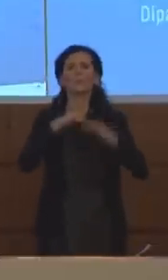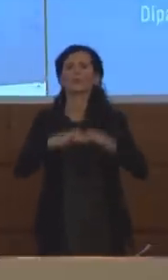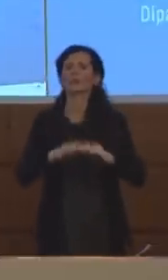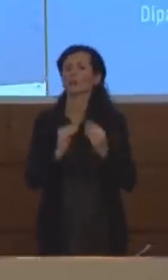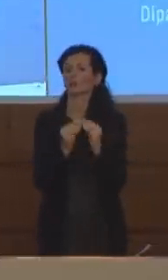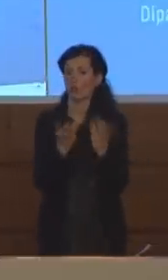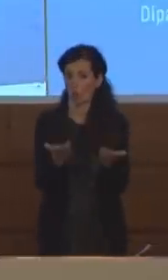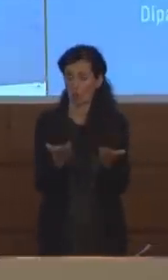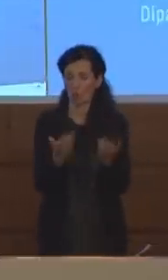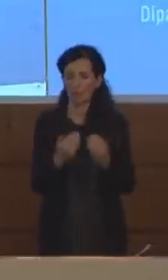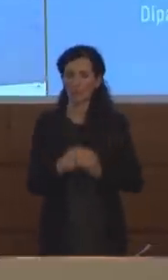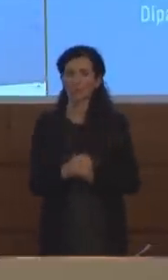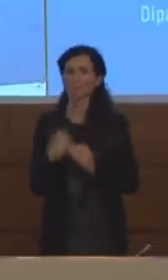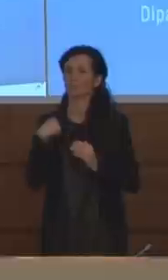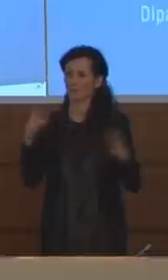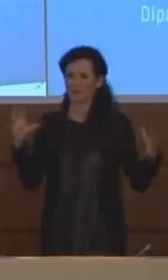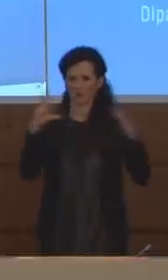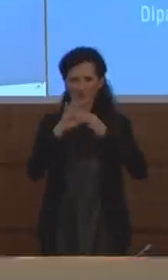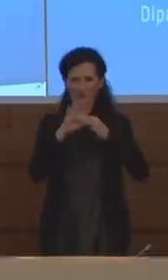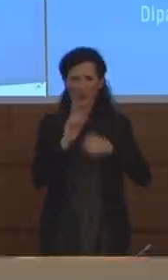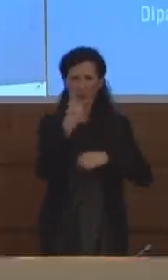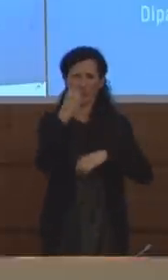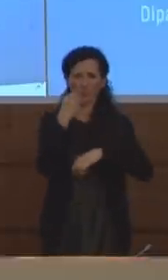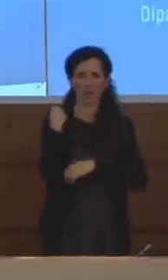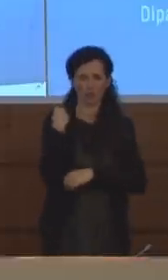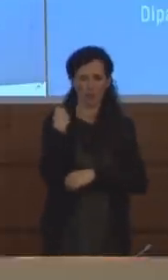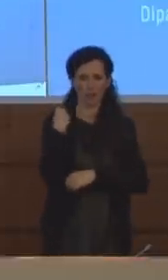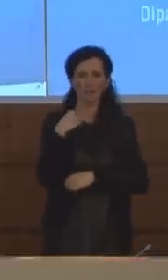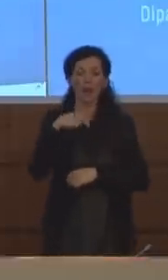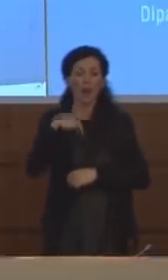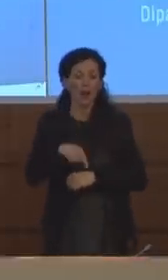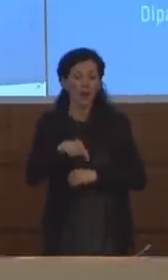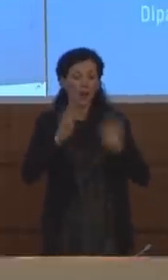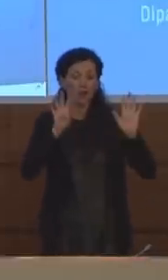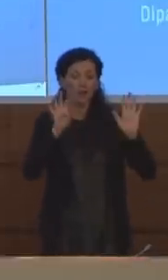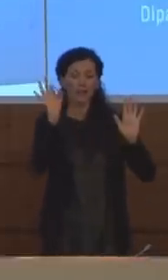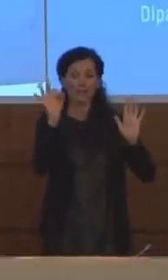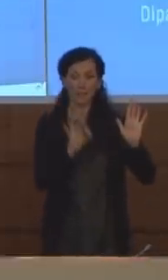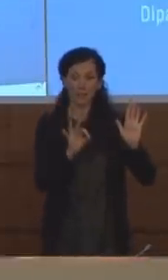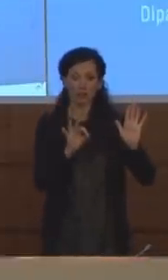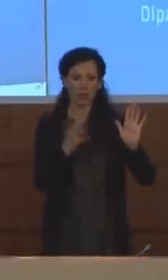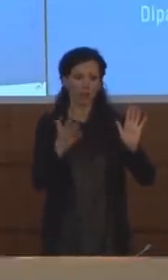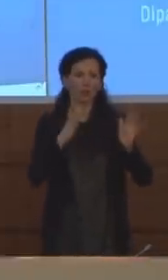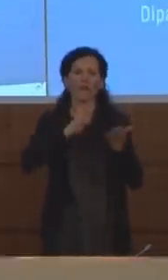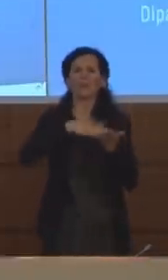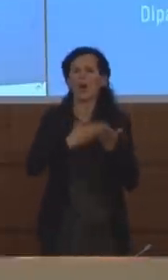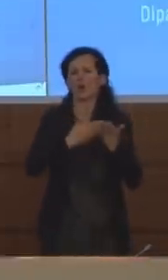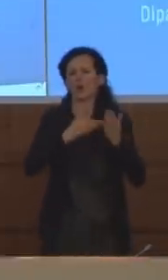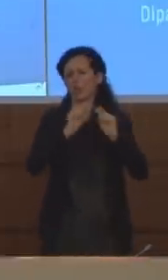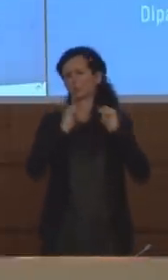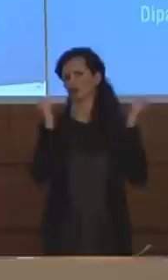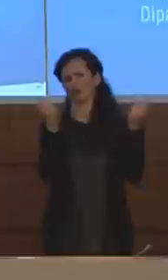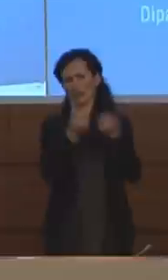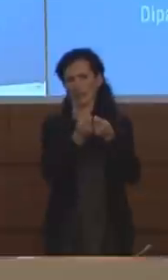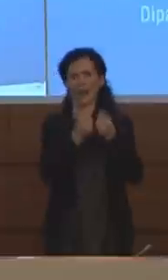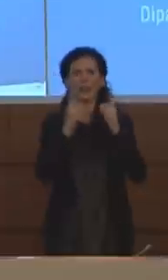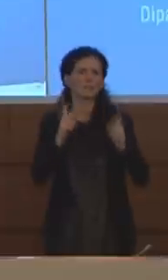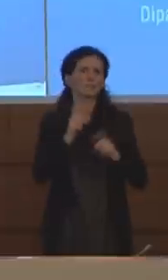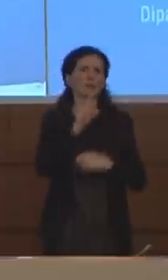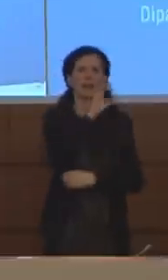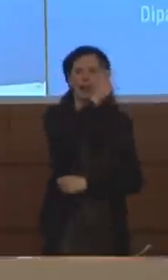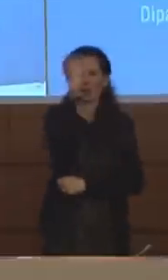collego alla prima domanda quando ho detto che in questo momento il 90 per cento è una stima generale sia ben chiare che varia da regione a regione